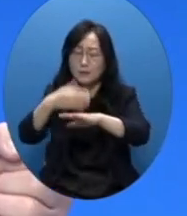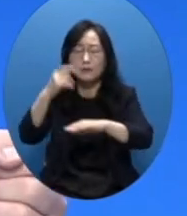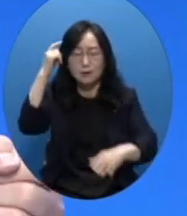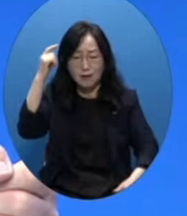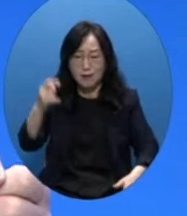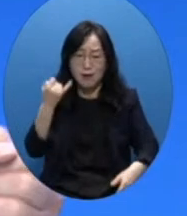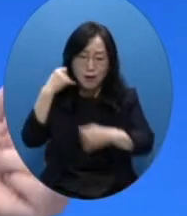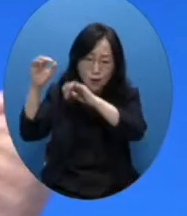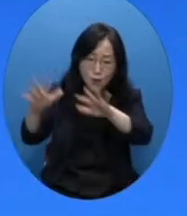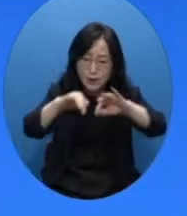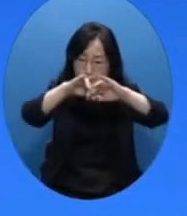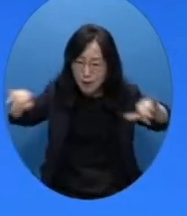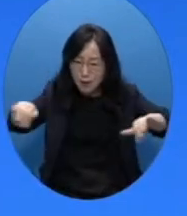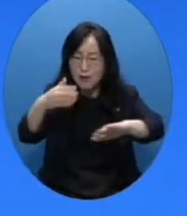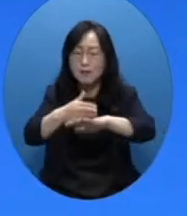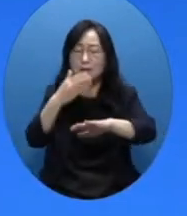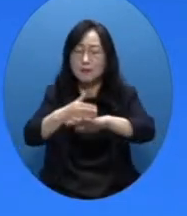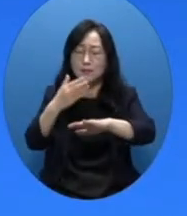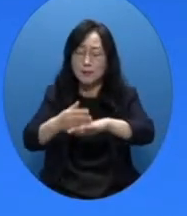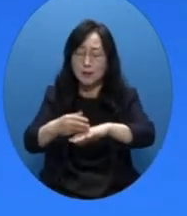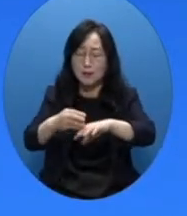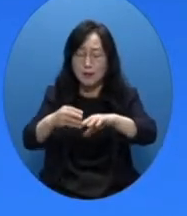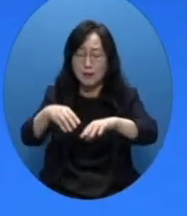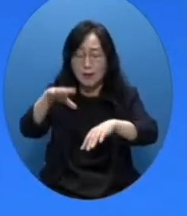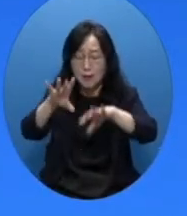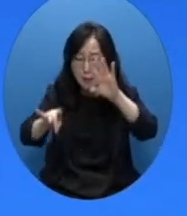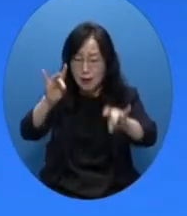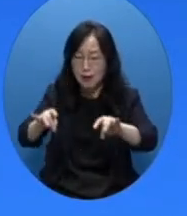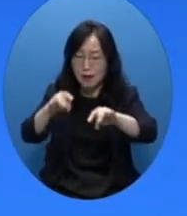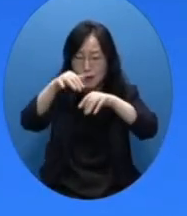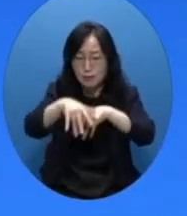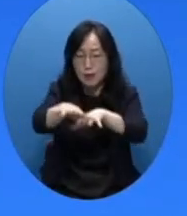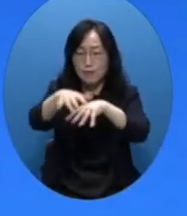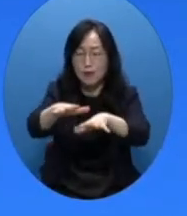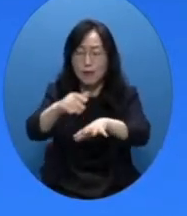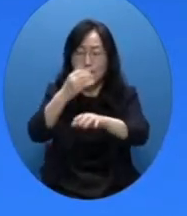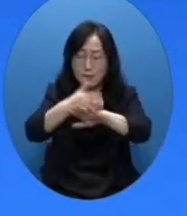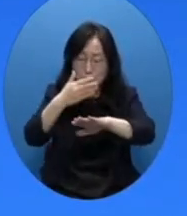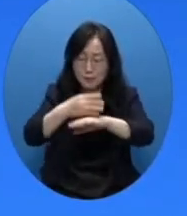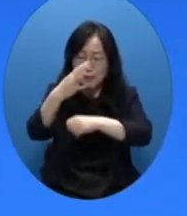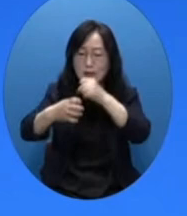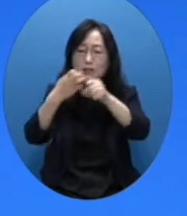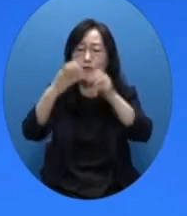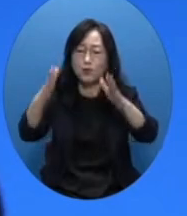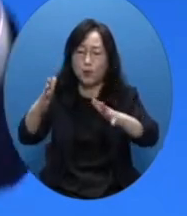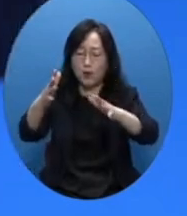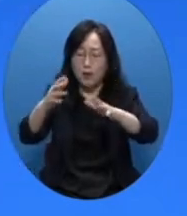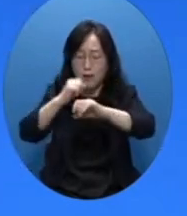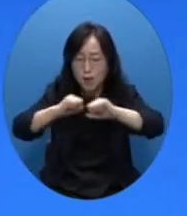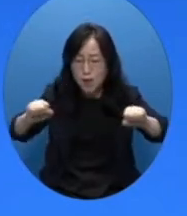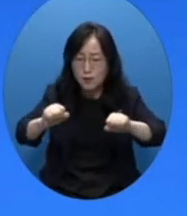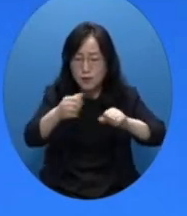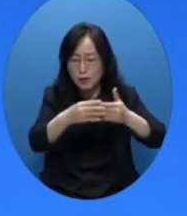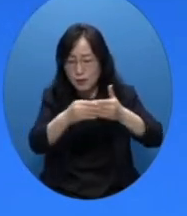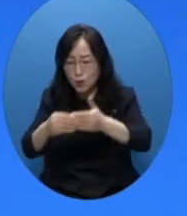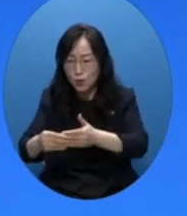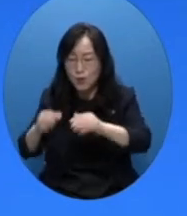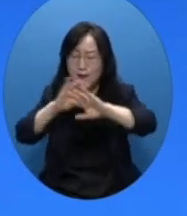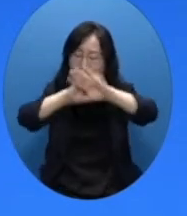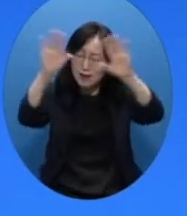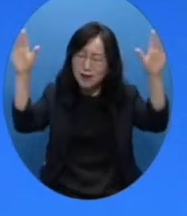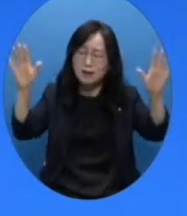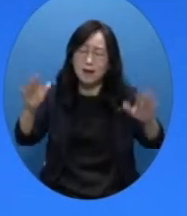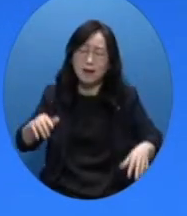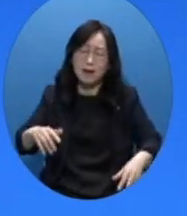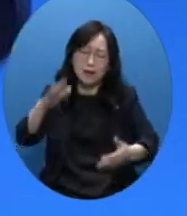것을 감사합니다. 홍해 사이를 육처럼 지나게 하신 것을 감사합니다. 광야 40년을 하나님께서 인도해 주셔서 낮에는 그 뜨거운